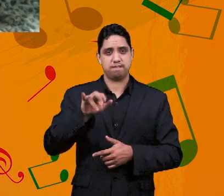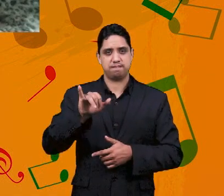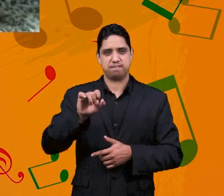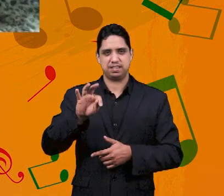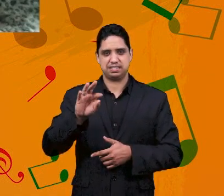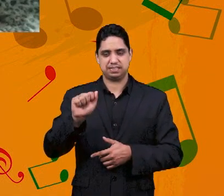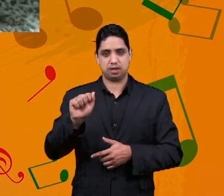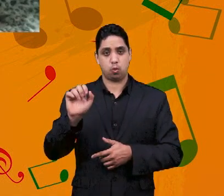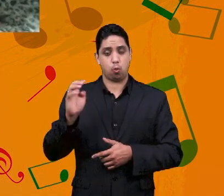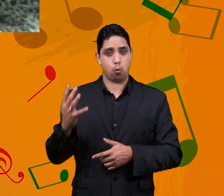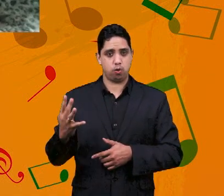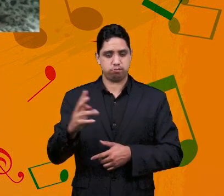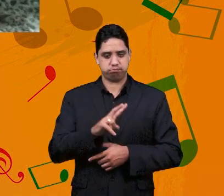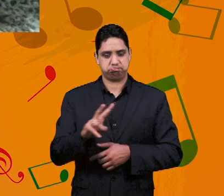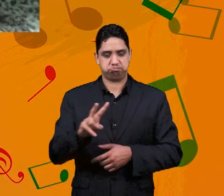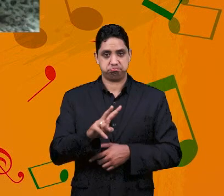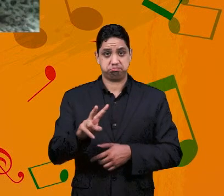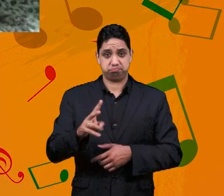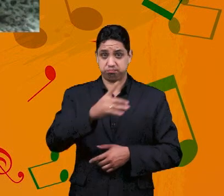Velha, Espírito Santo.